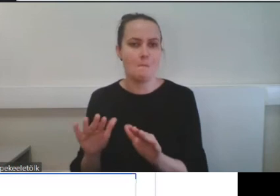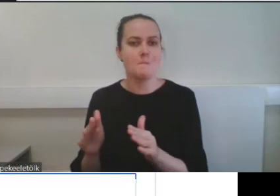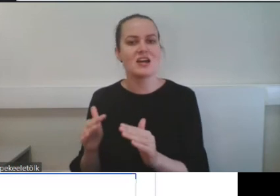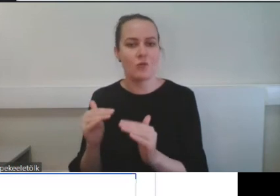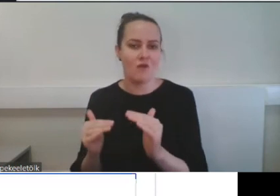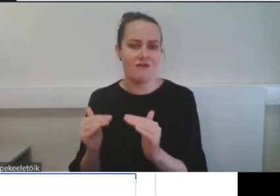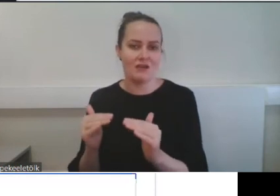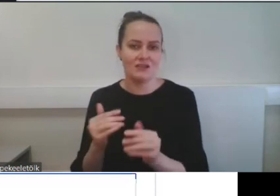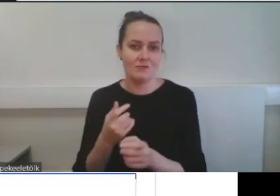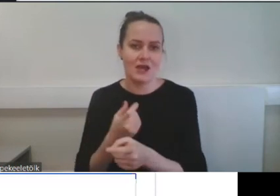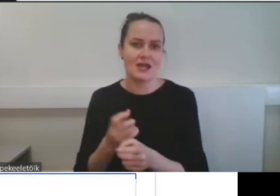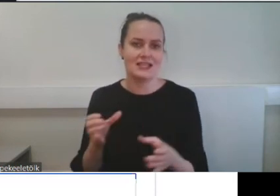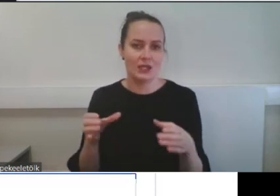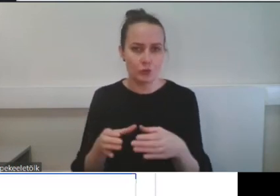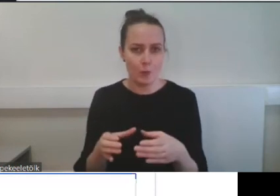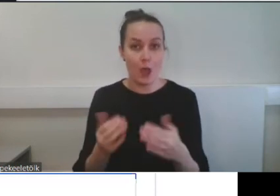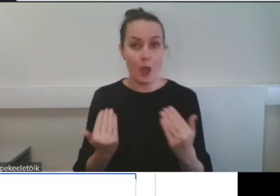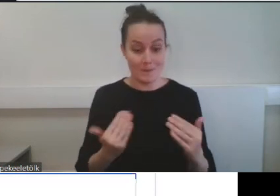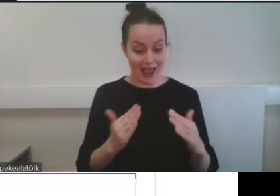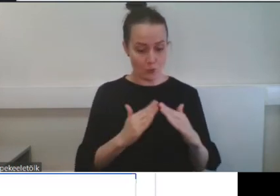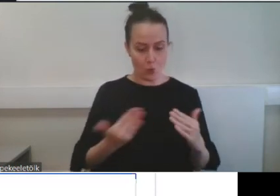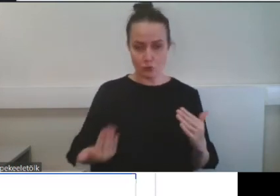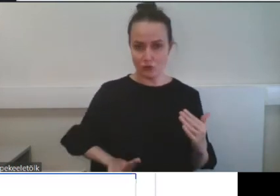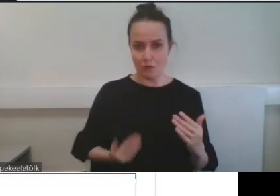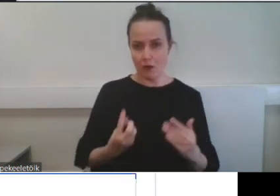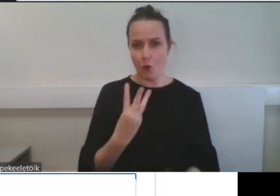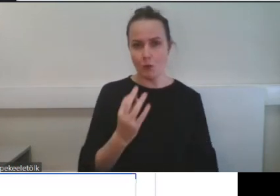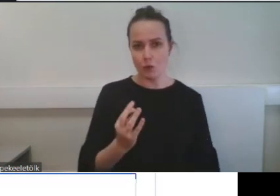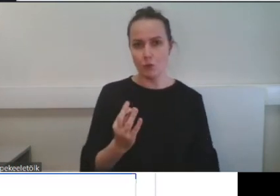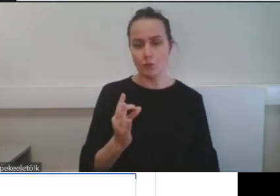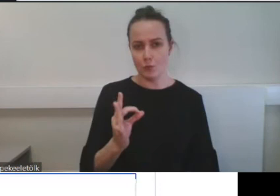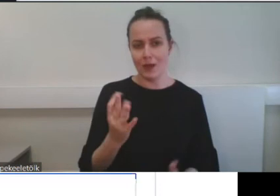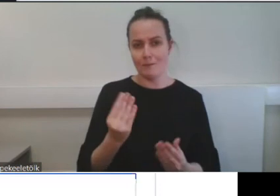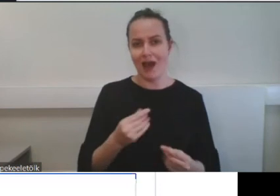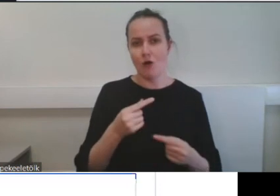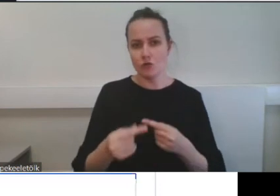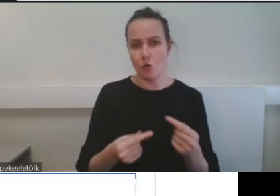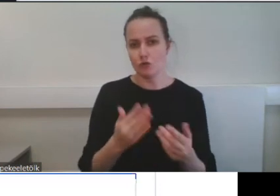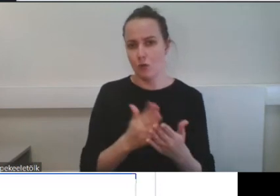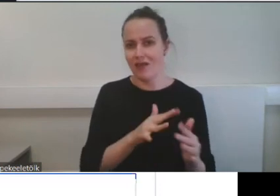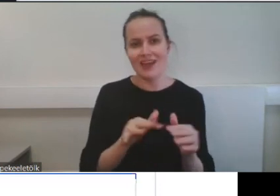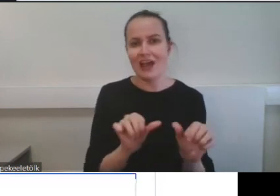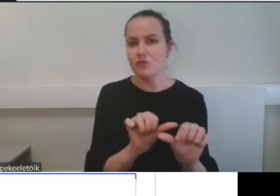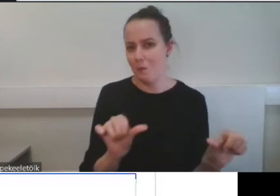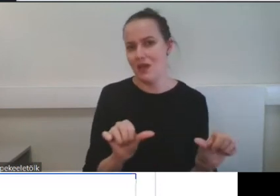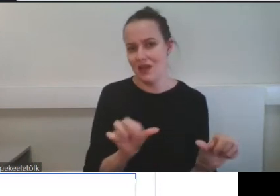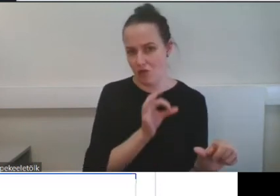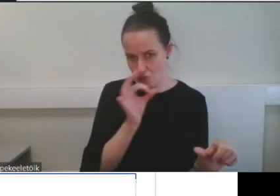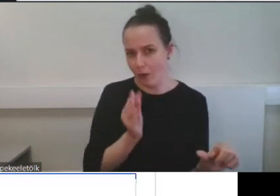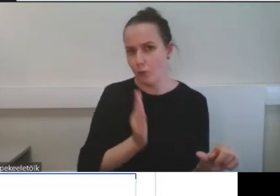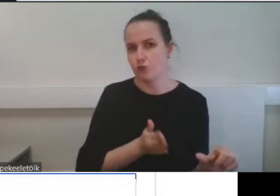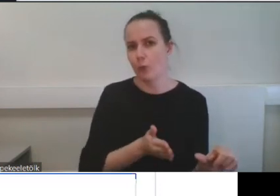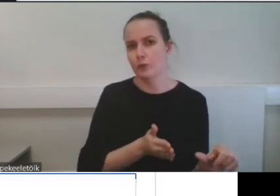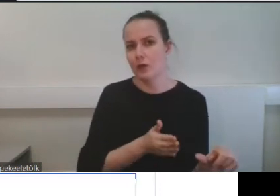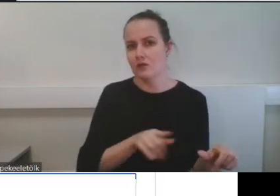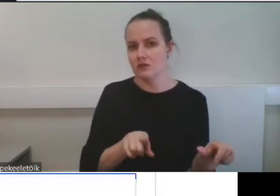erinevad elukogemused ühiskondlikult arvestades, mida nagu ühiskond on läbi teinud. Aga meie jaoks